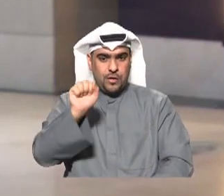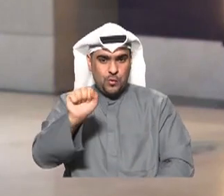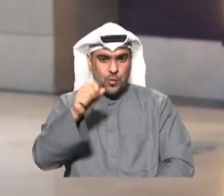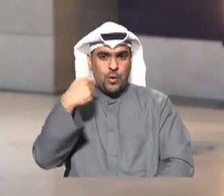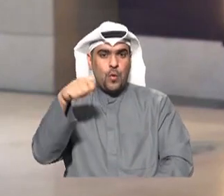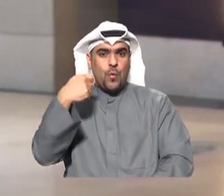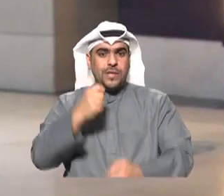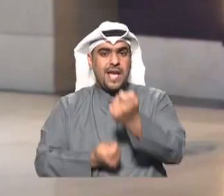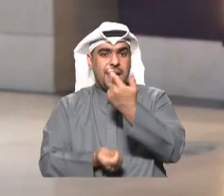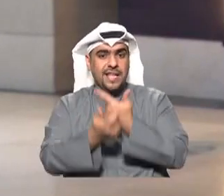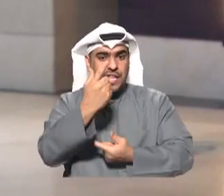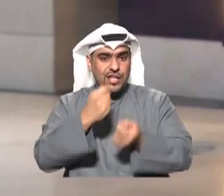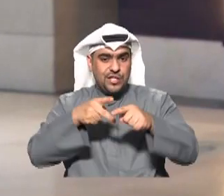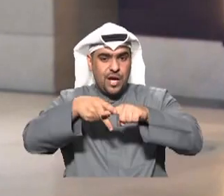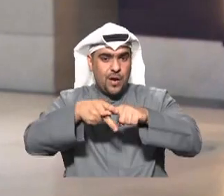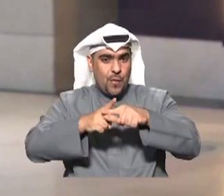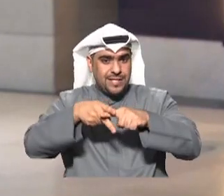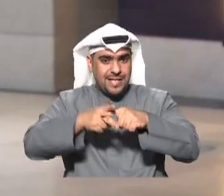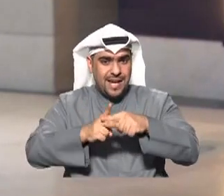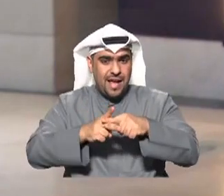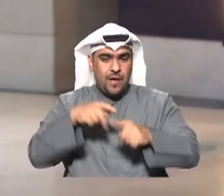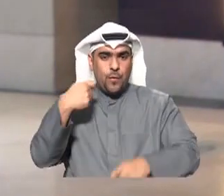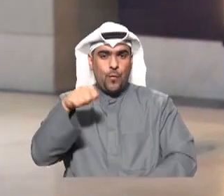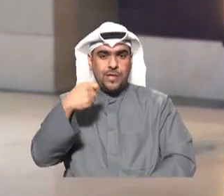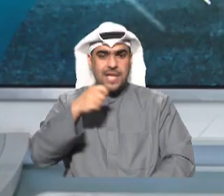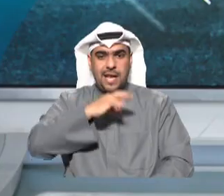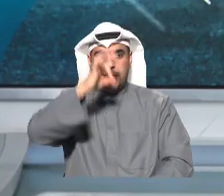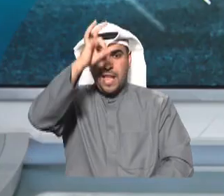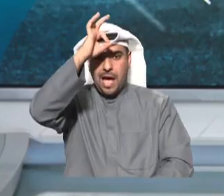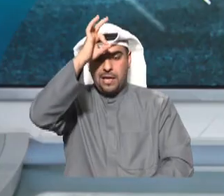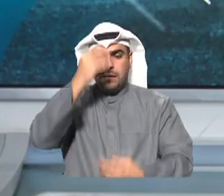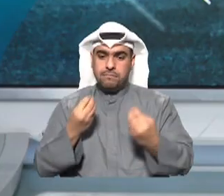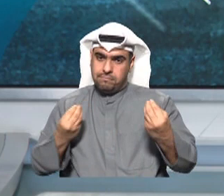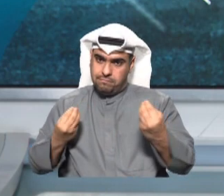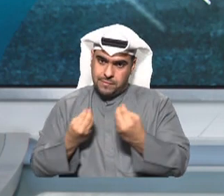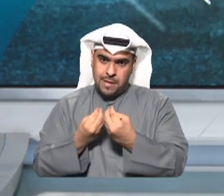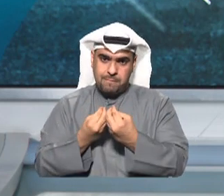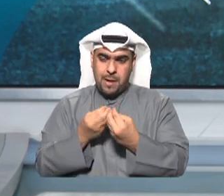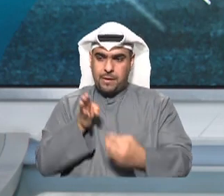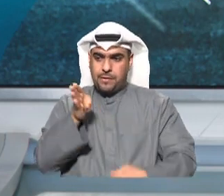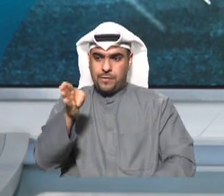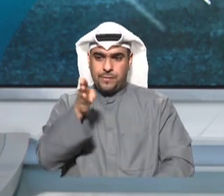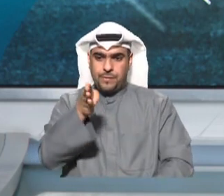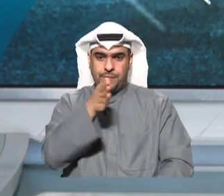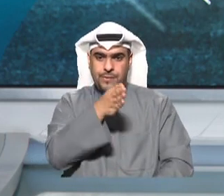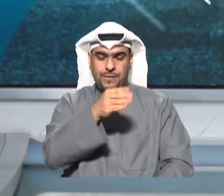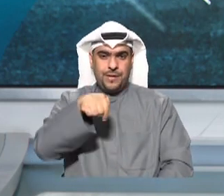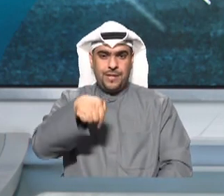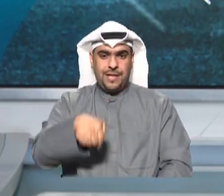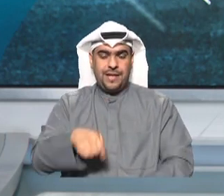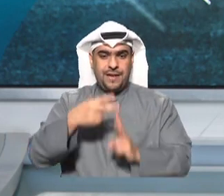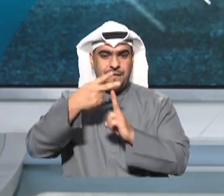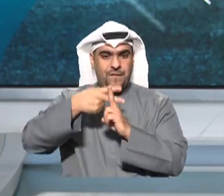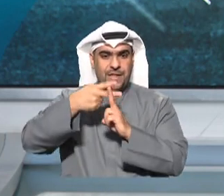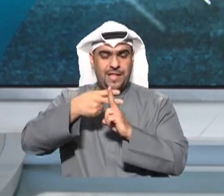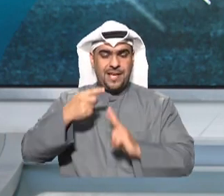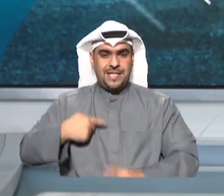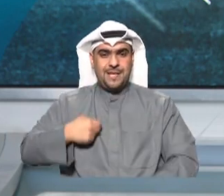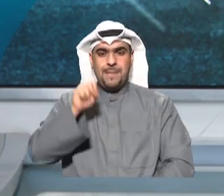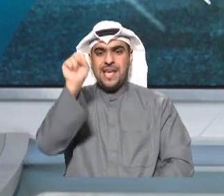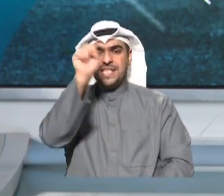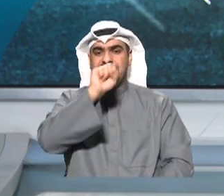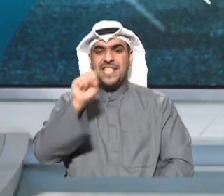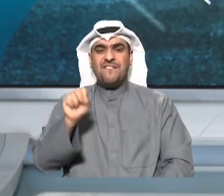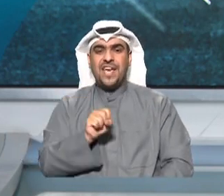والصناعة، وأيضا تواجد وزارة الداخلية. هذا كل ما لدي من فندق سفير الفنطاس. عودة للاستديو. نعم، من فندق